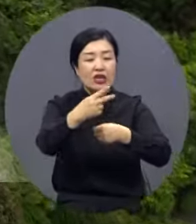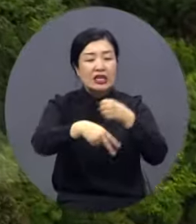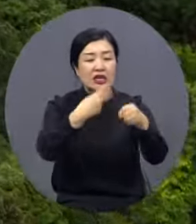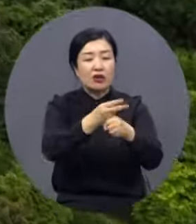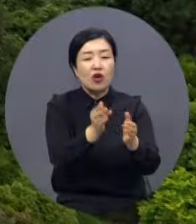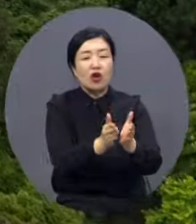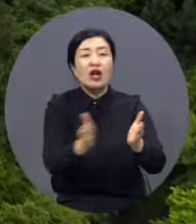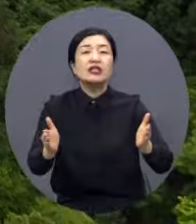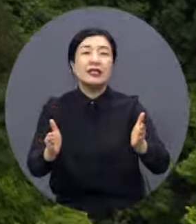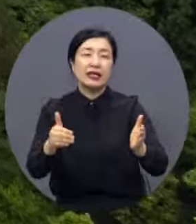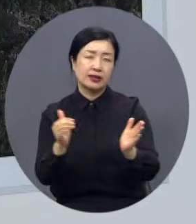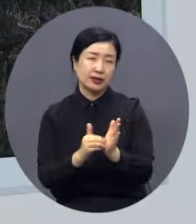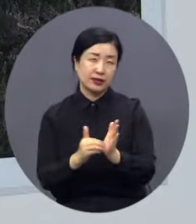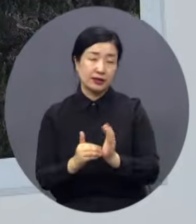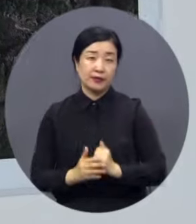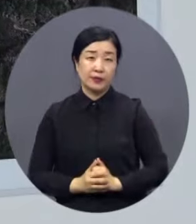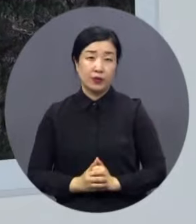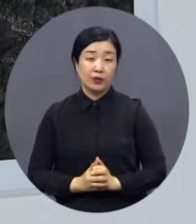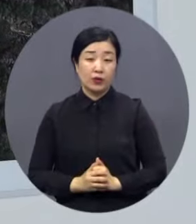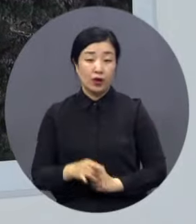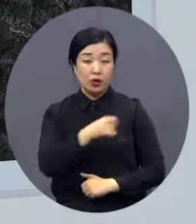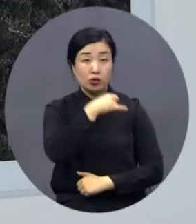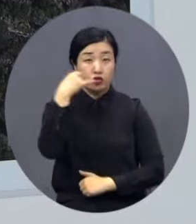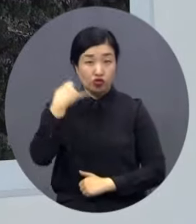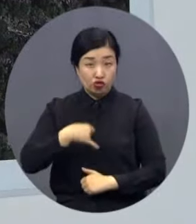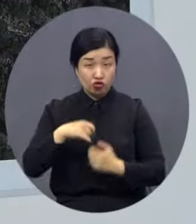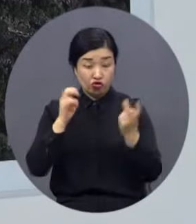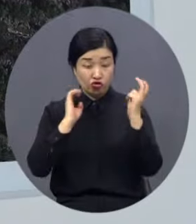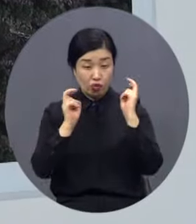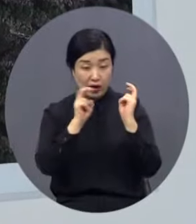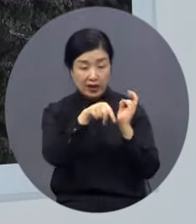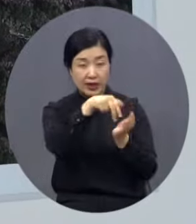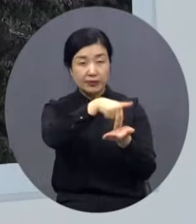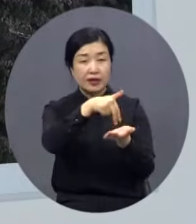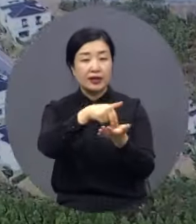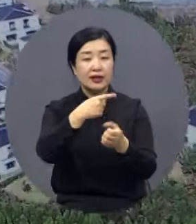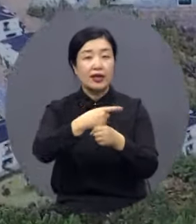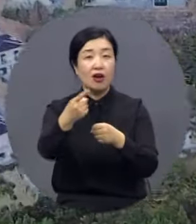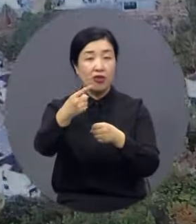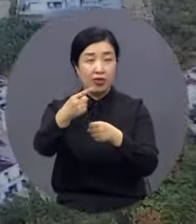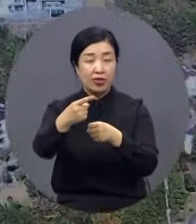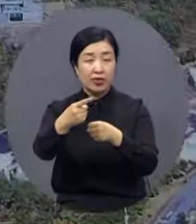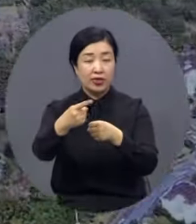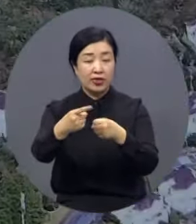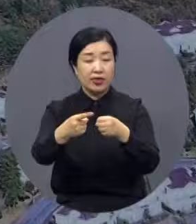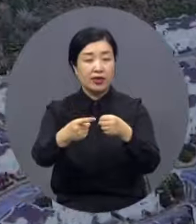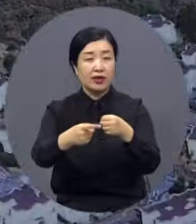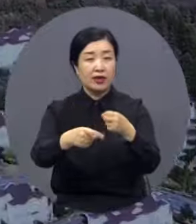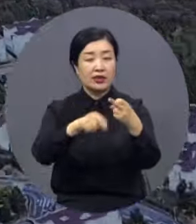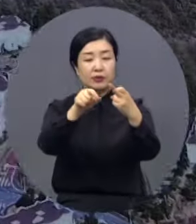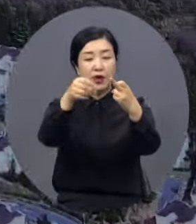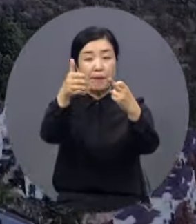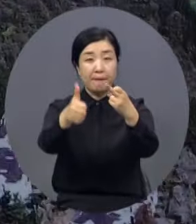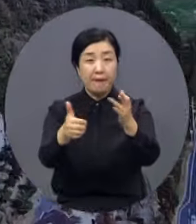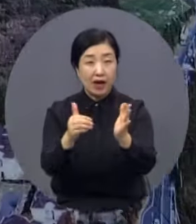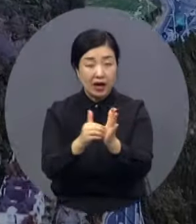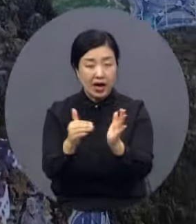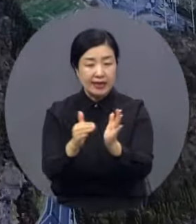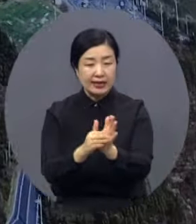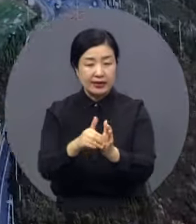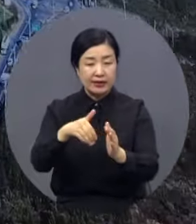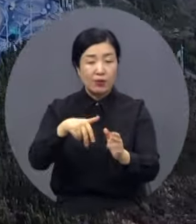연장해 줬습니다 중국 신는 내년 말까지 공사를 마무리하면라 의